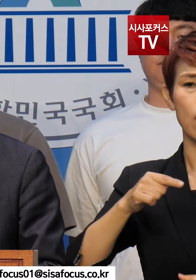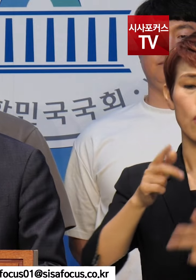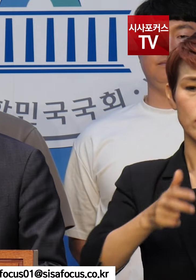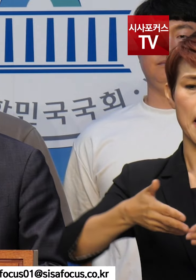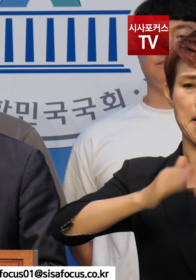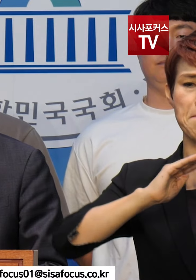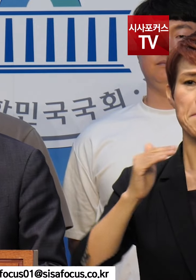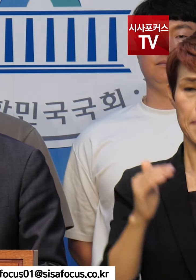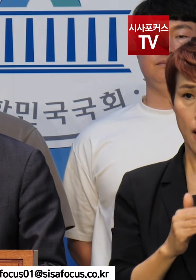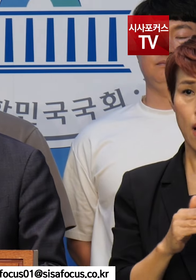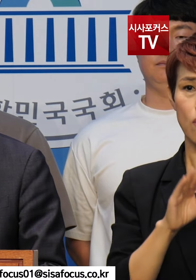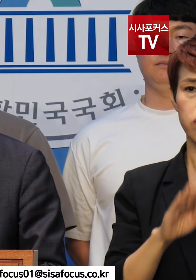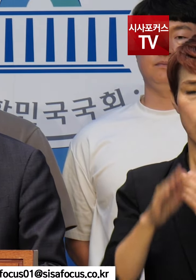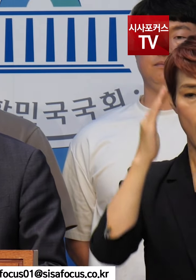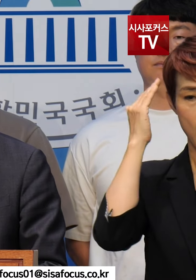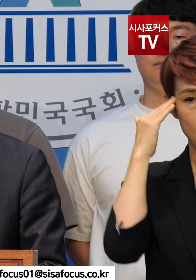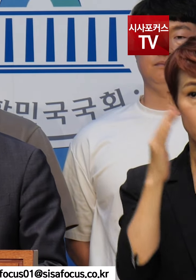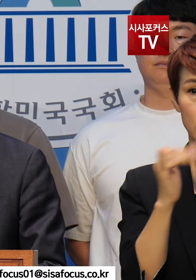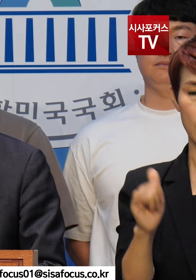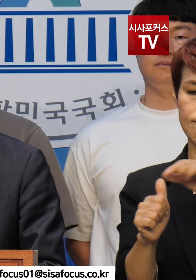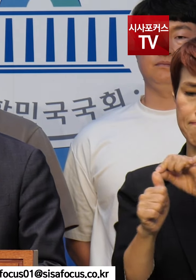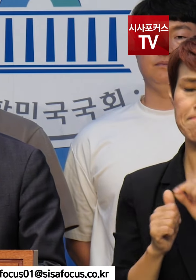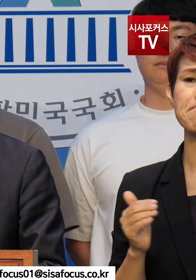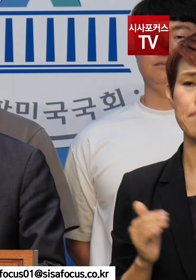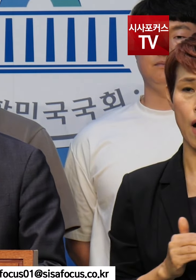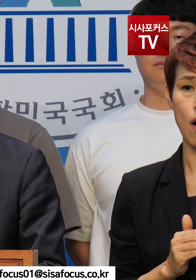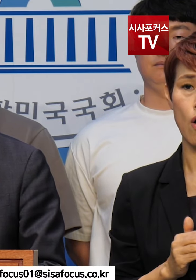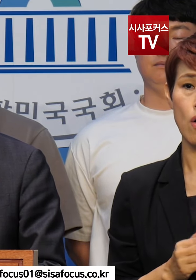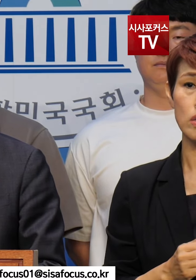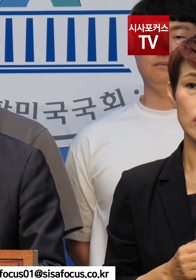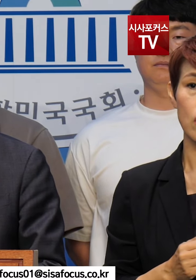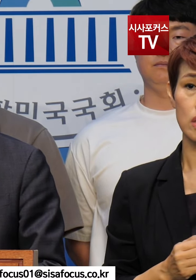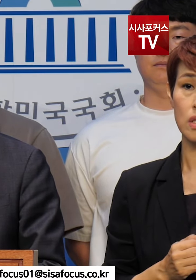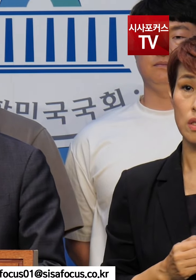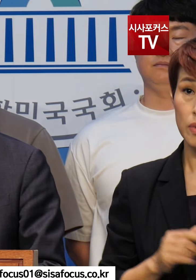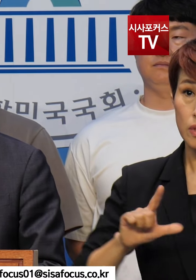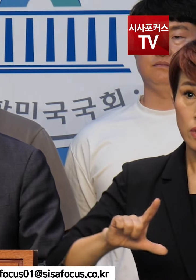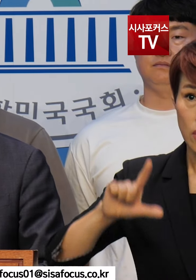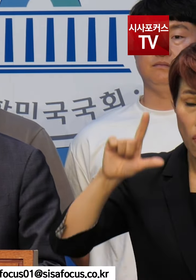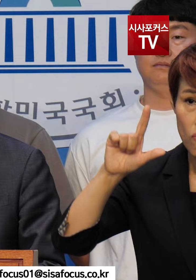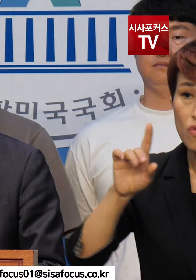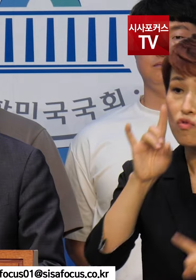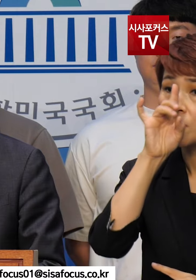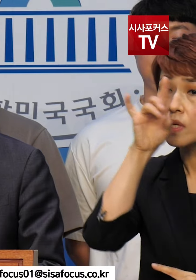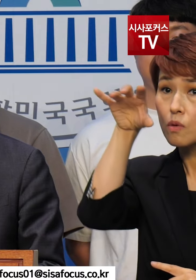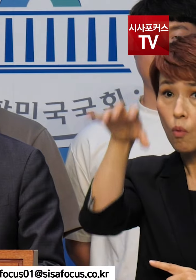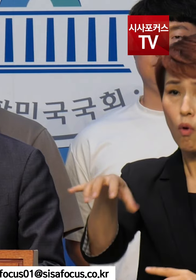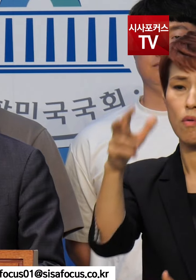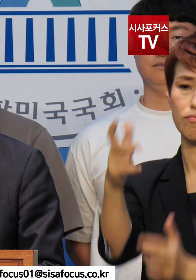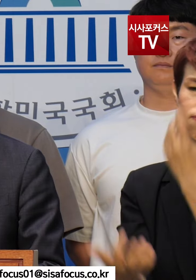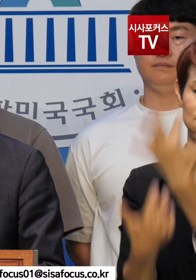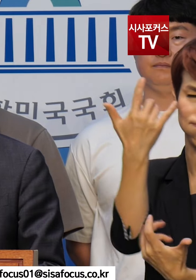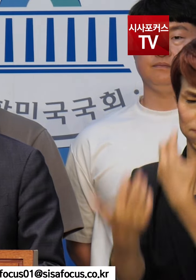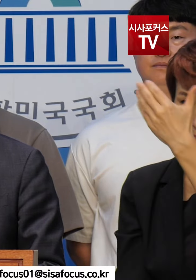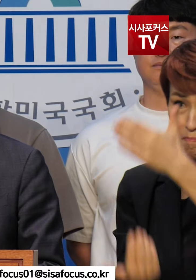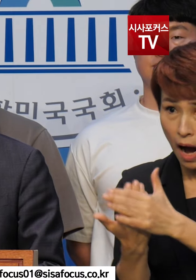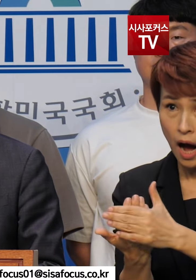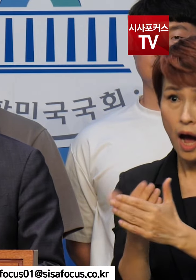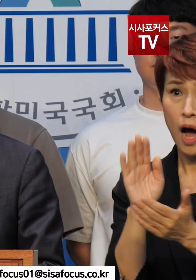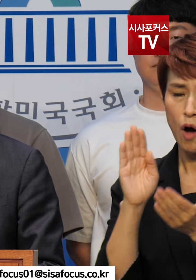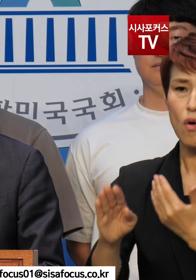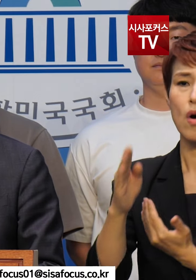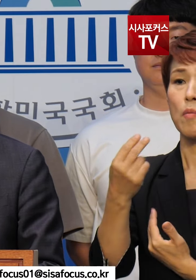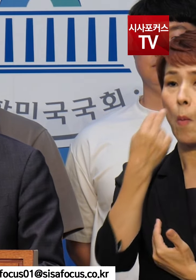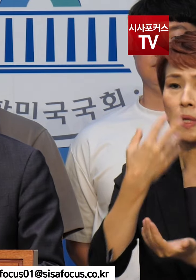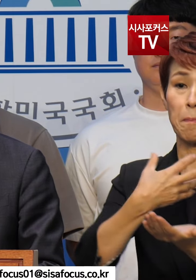한국 노동자를 사용했습니다. 그런데 2022년 10월 구미공장이 불이 나자 화재 보험금만 챙기고